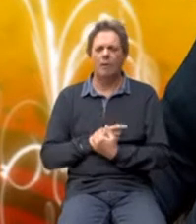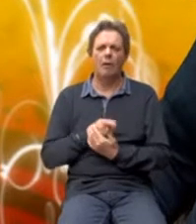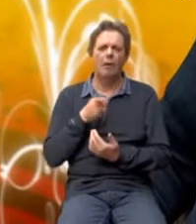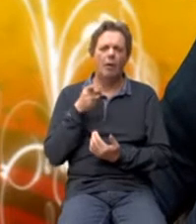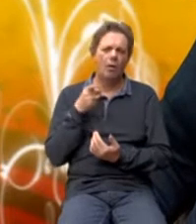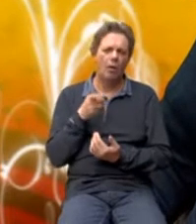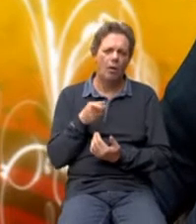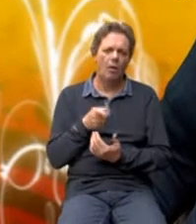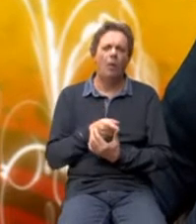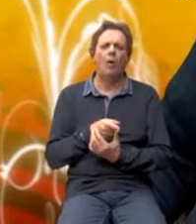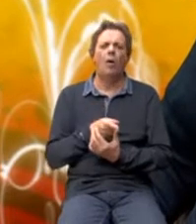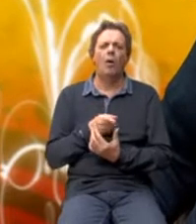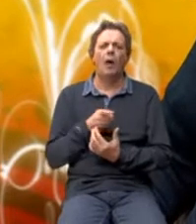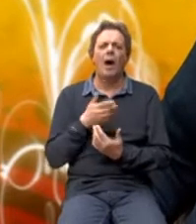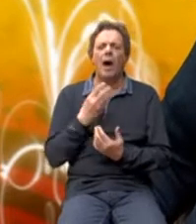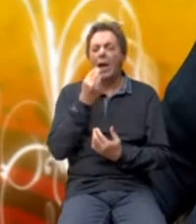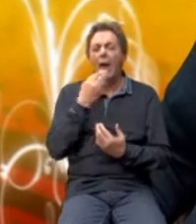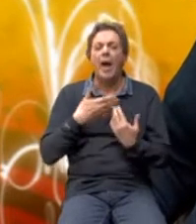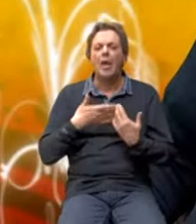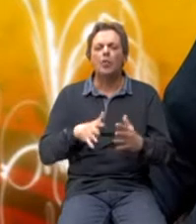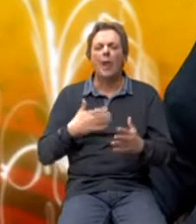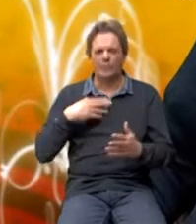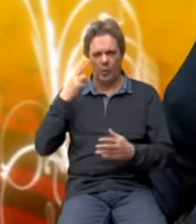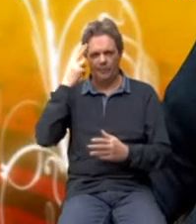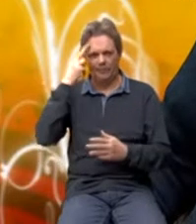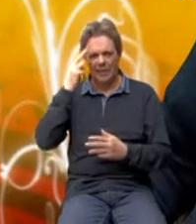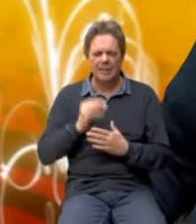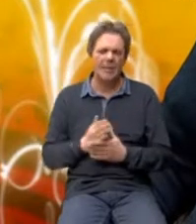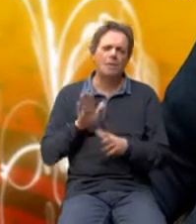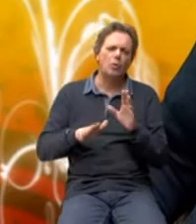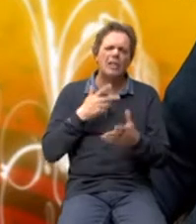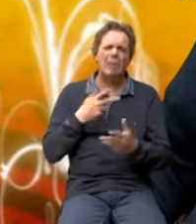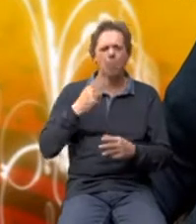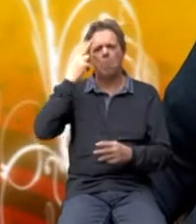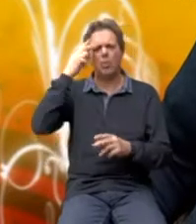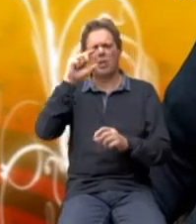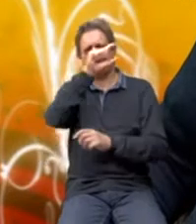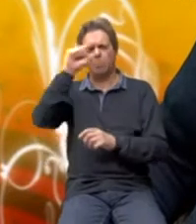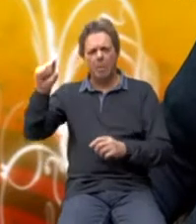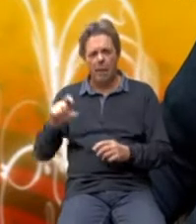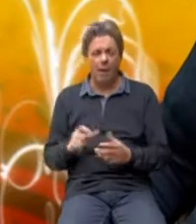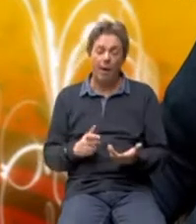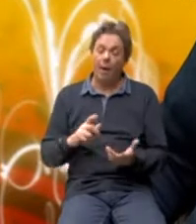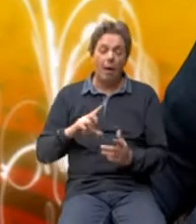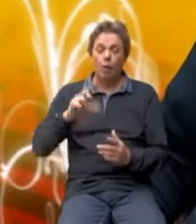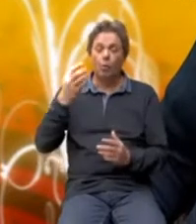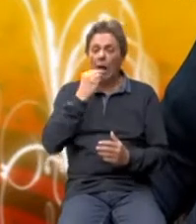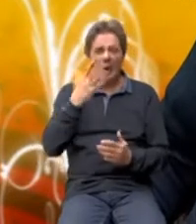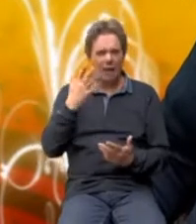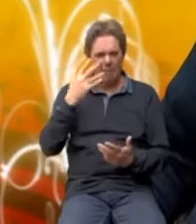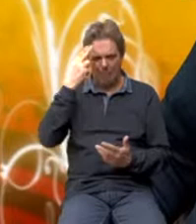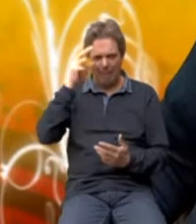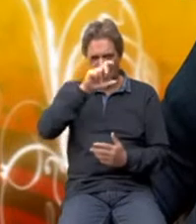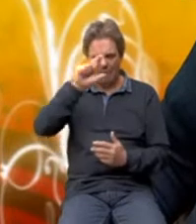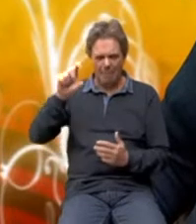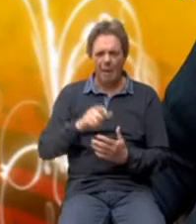je hrana izgubila identitet. Možda samo brendovi ili tako su poznati. Ostala hrana nema identitet i